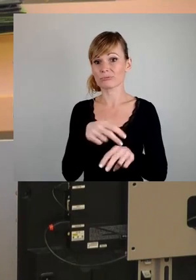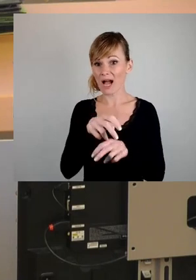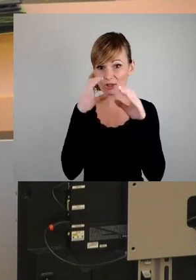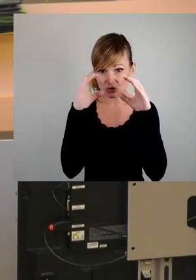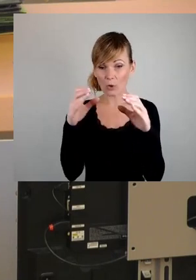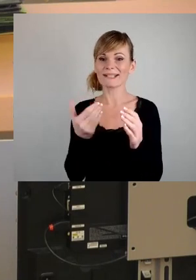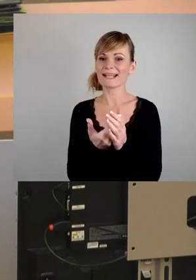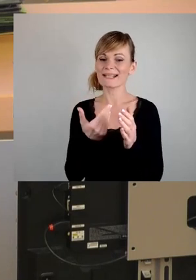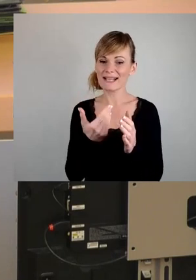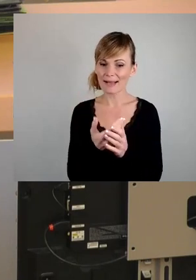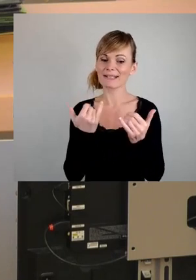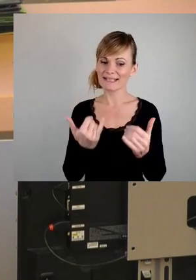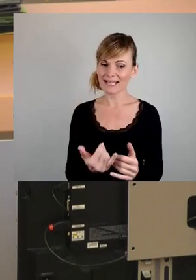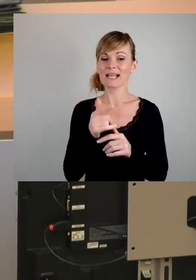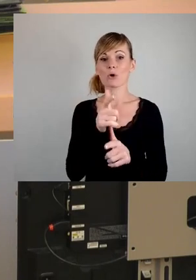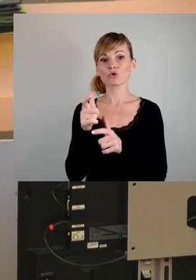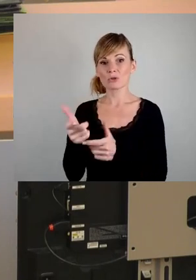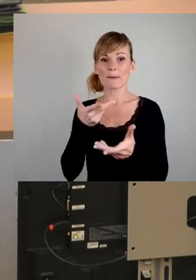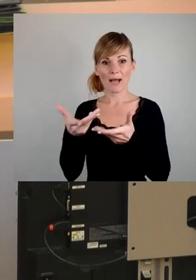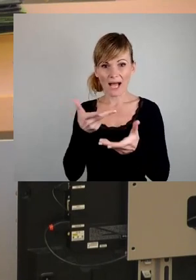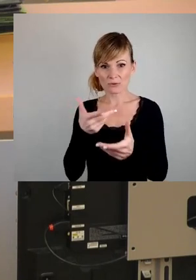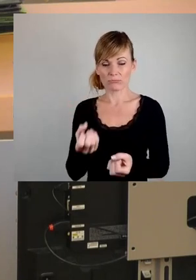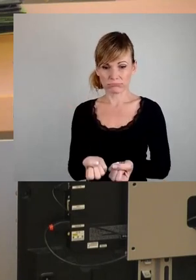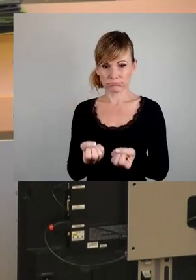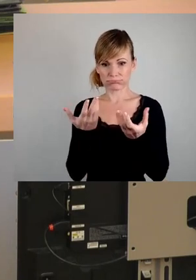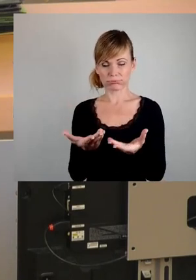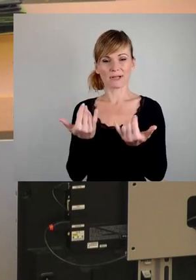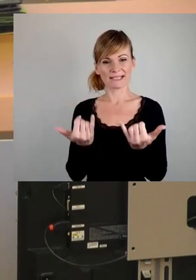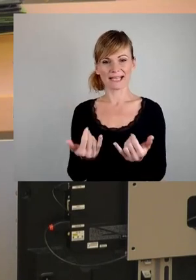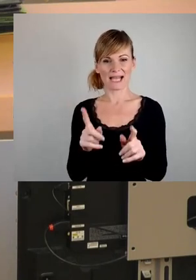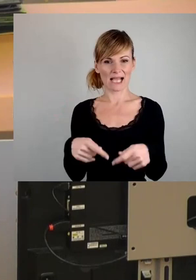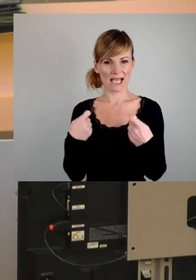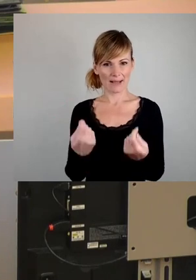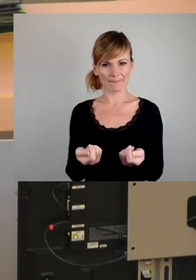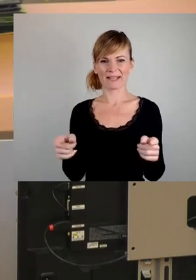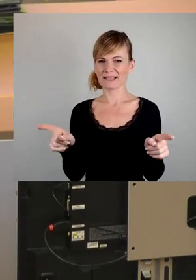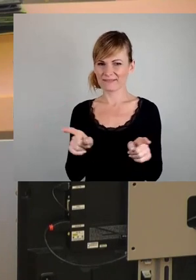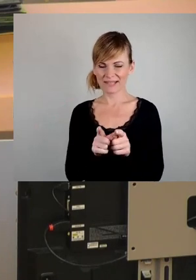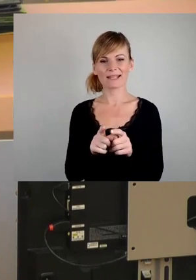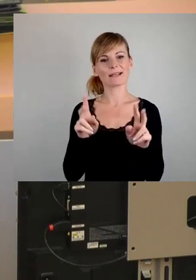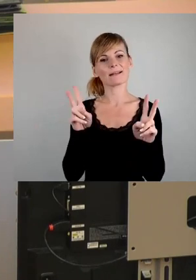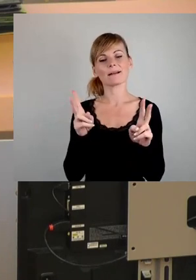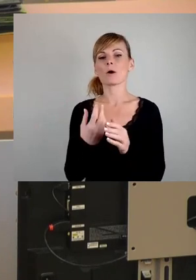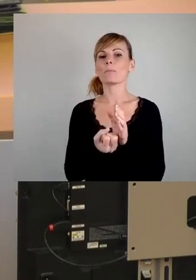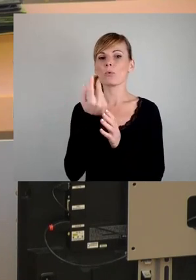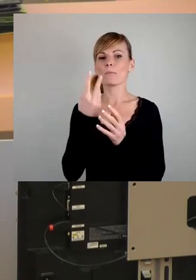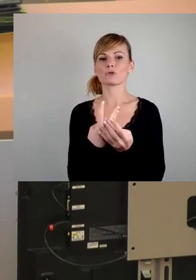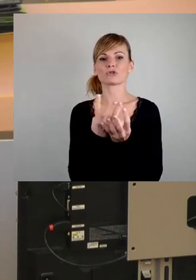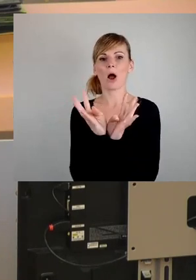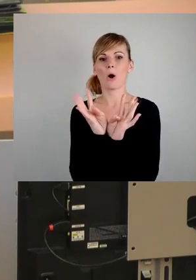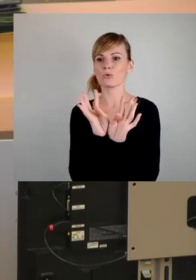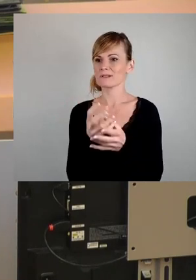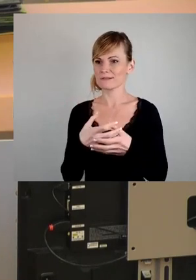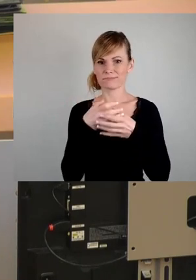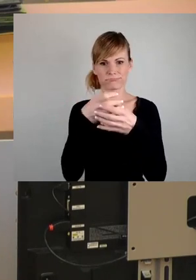bunter Blumenstrauß entstanden. Das, was wir als federführendes Ausschussvotum vorliegen haben. Jede Fraktion hat ihre Lieblingsblumen